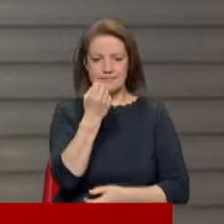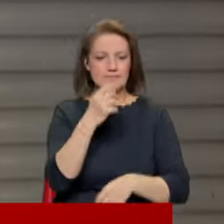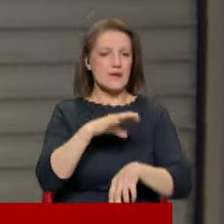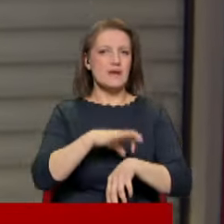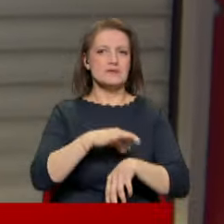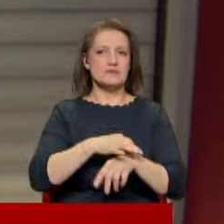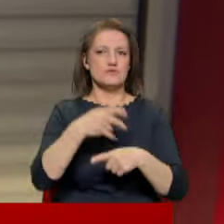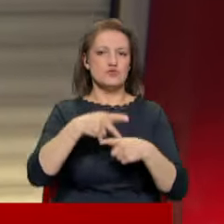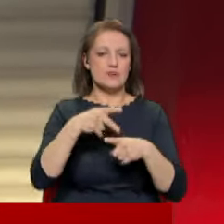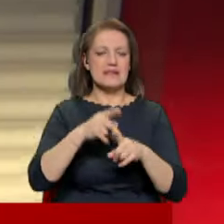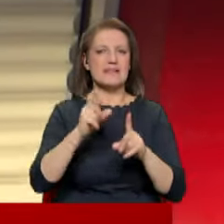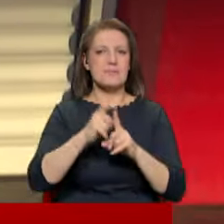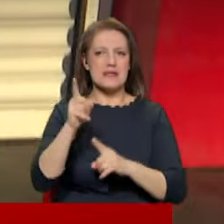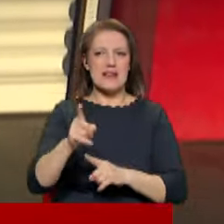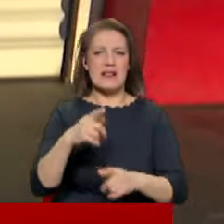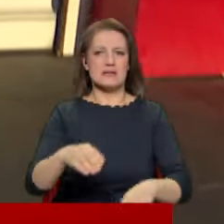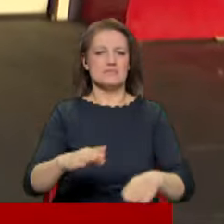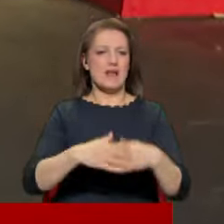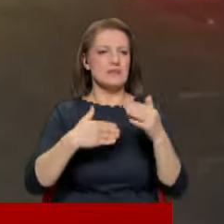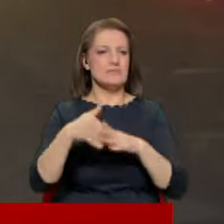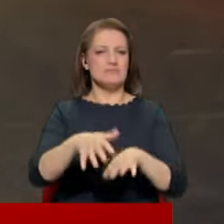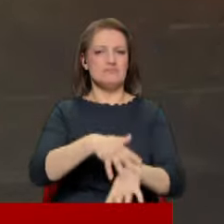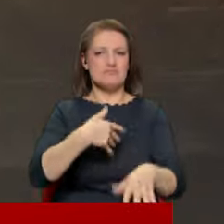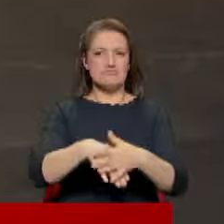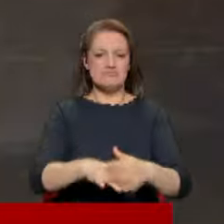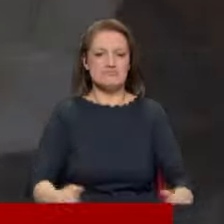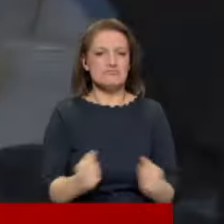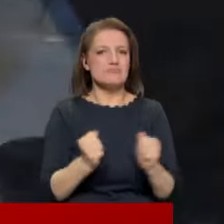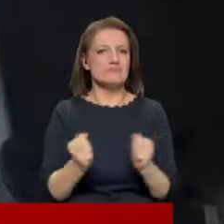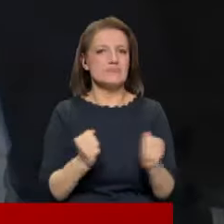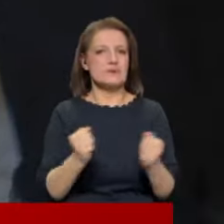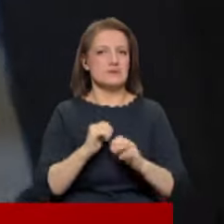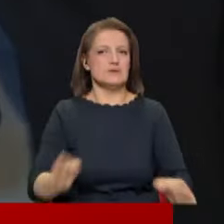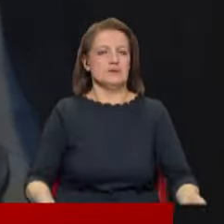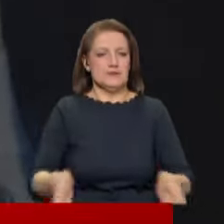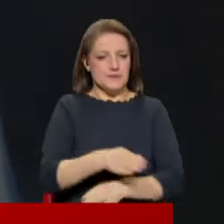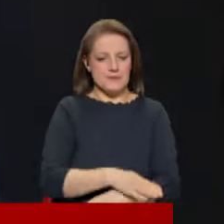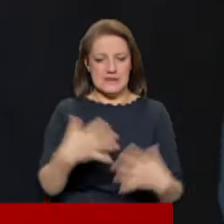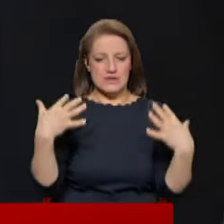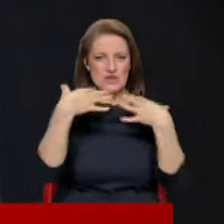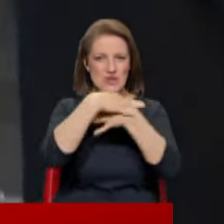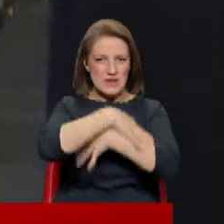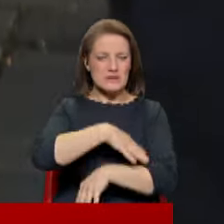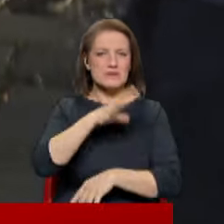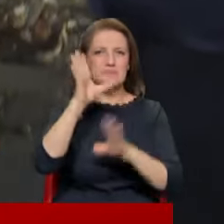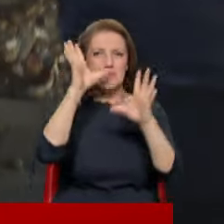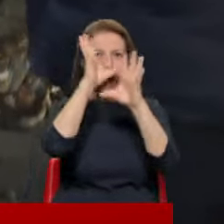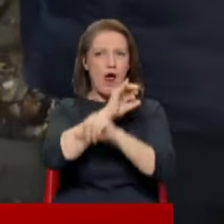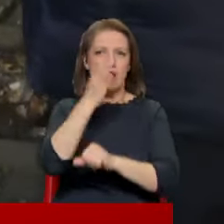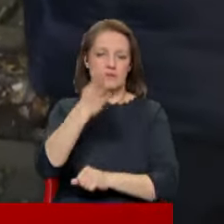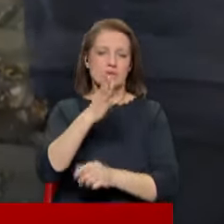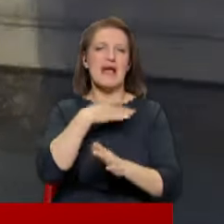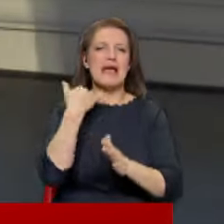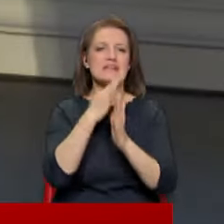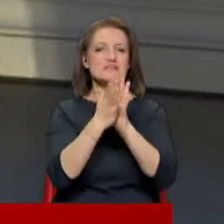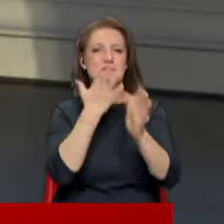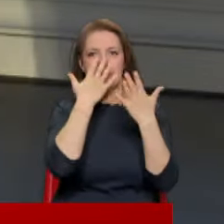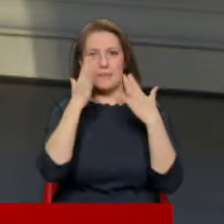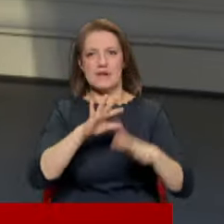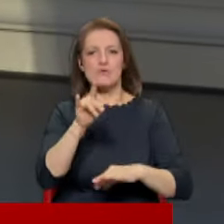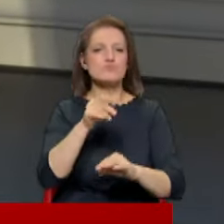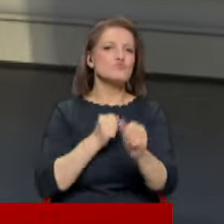Zübeyde Demir eldivenle battaniye ile buz kesen ellerini bacaklarını ısıtmaya çalışıyor. Gece karanlığında oturarak bekliyor ucuz et sırasını. Bu